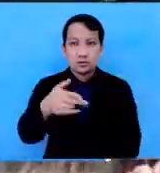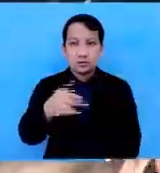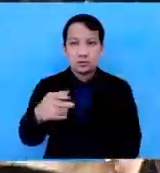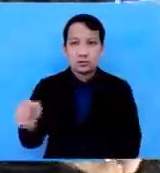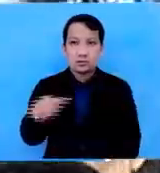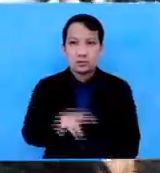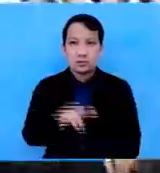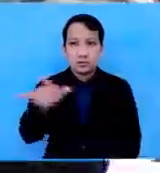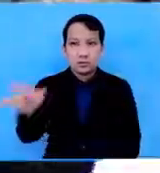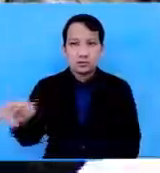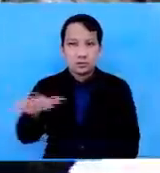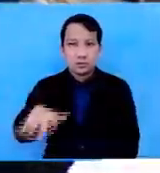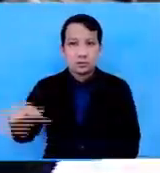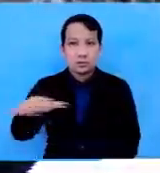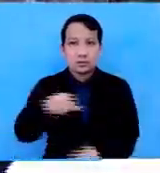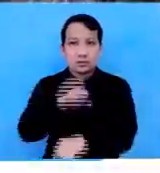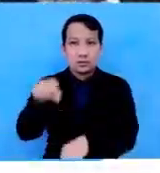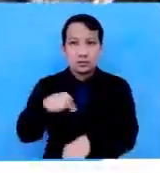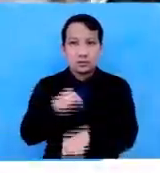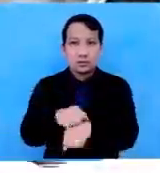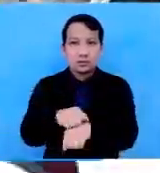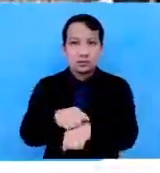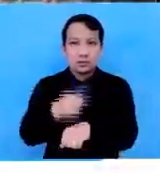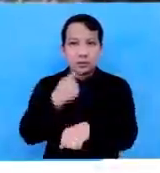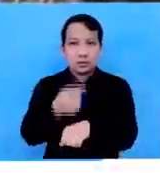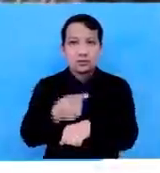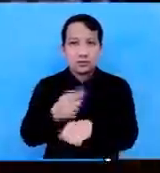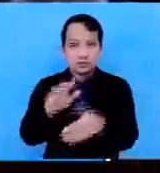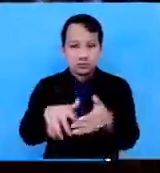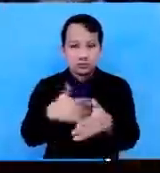lumipad patungong Singapore para sa isa pang state